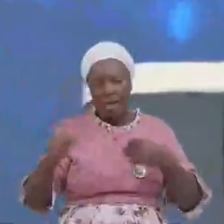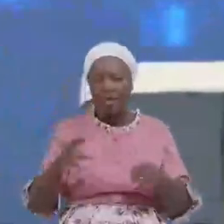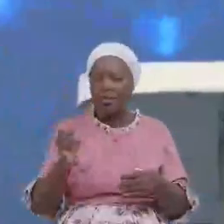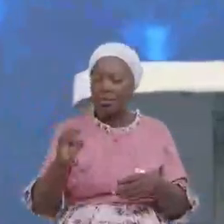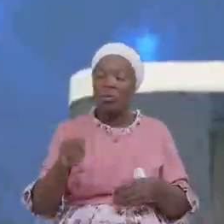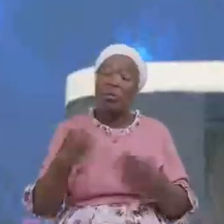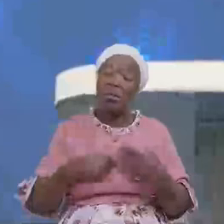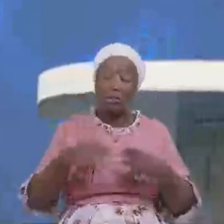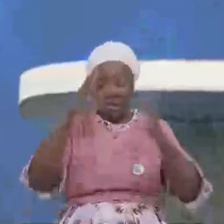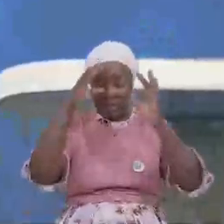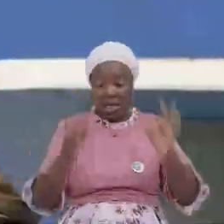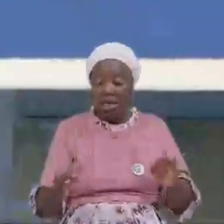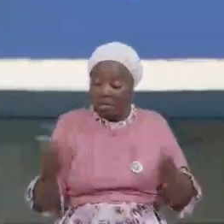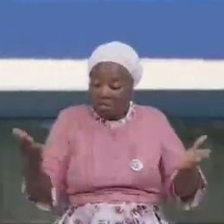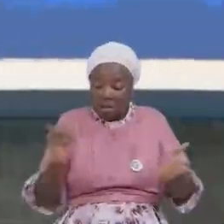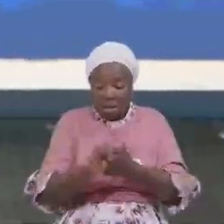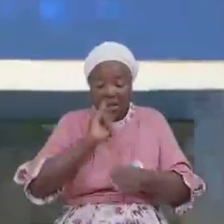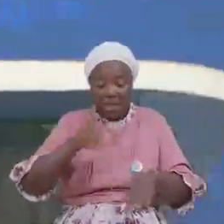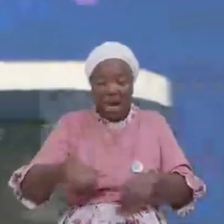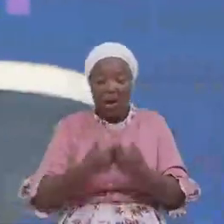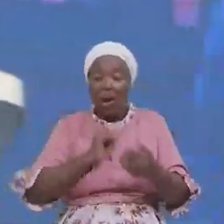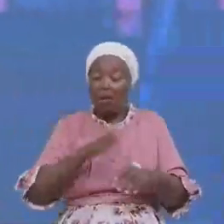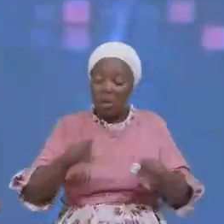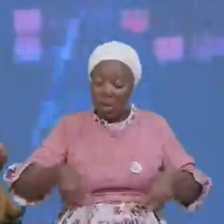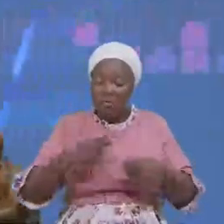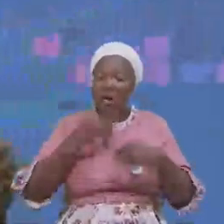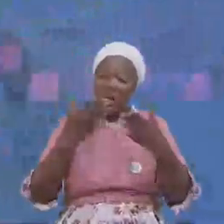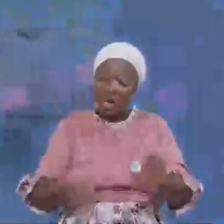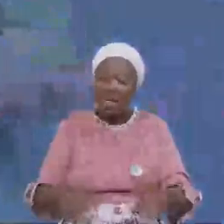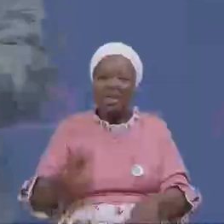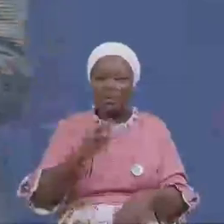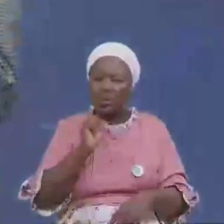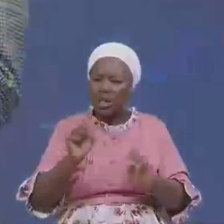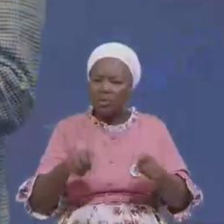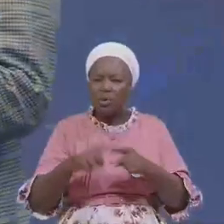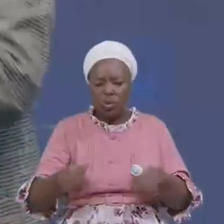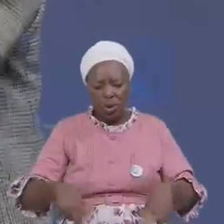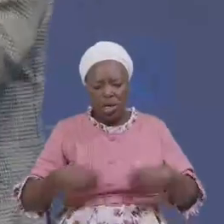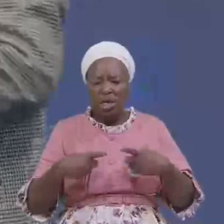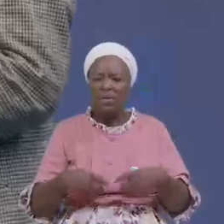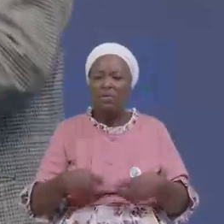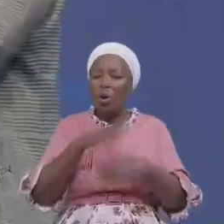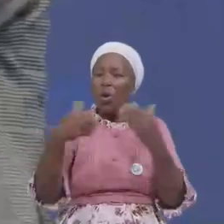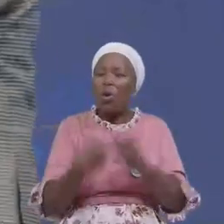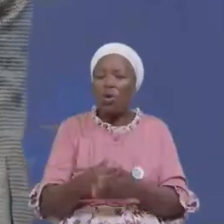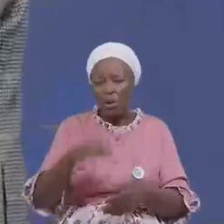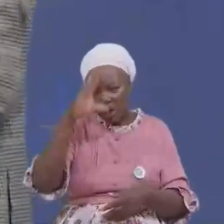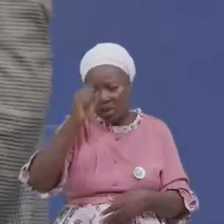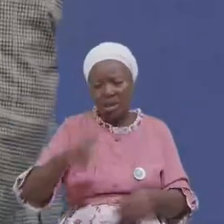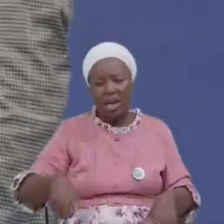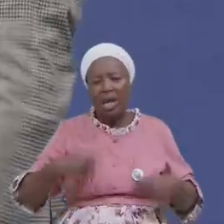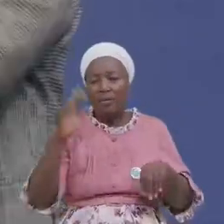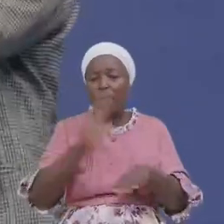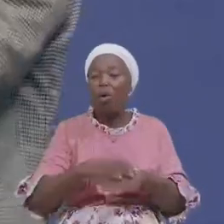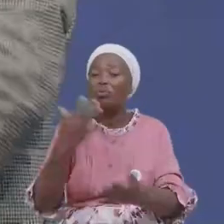il avait perdu tout espoir et il savait qu'il allait mener toute sa vie en se basant sur les